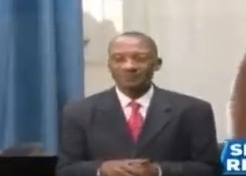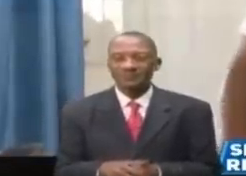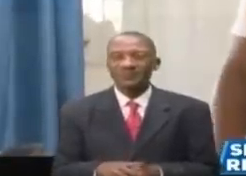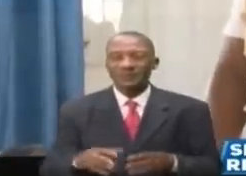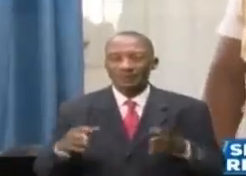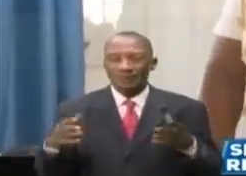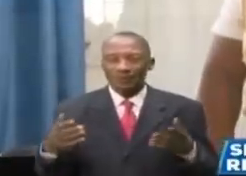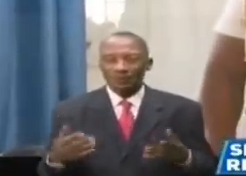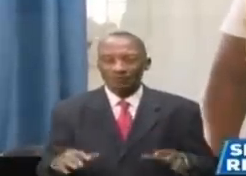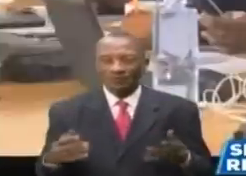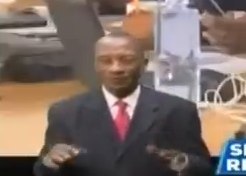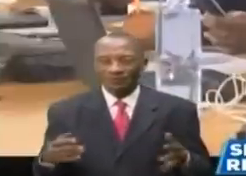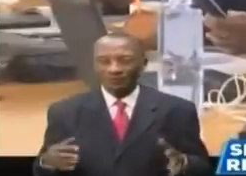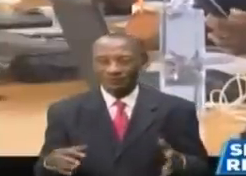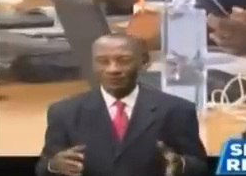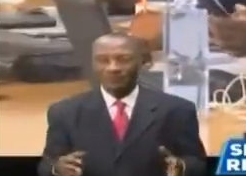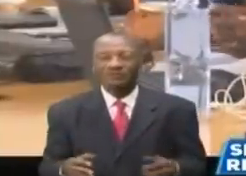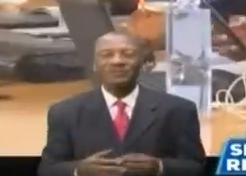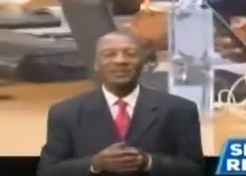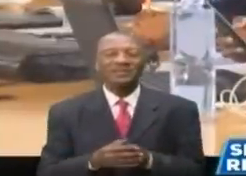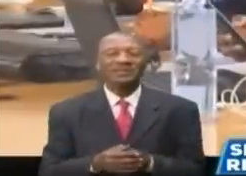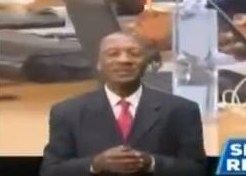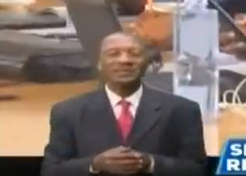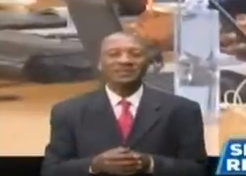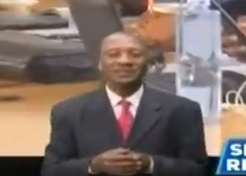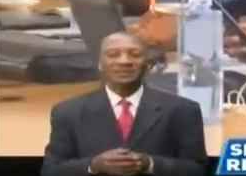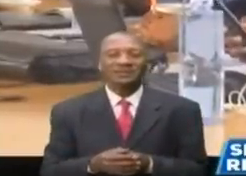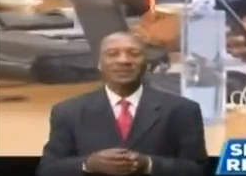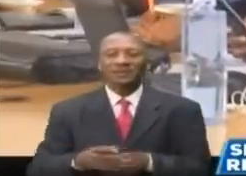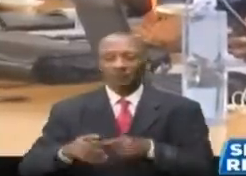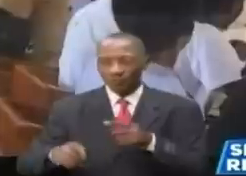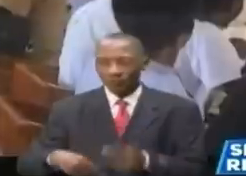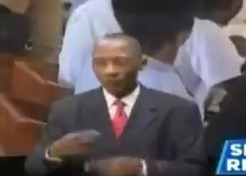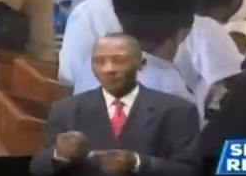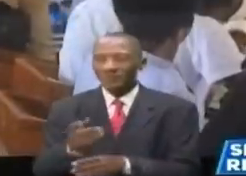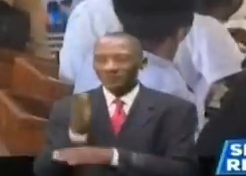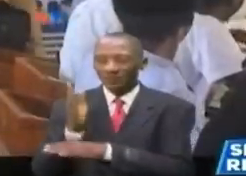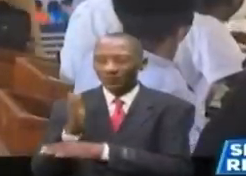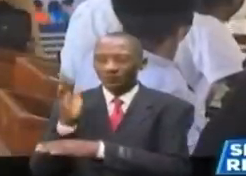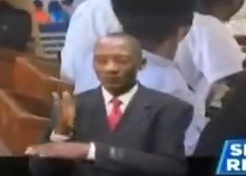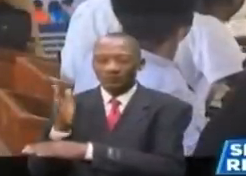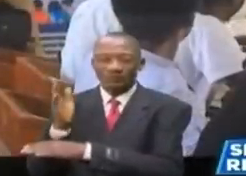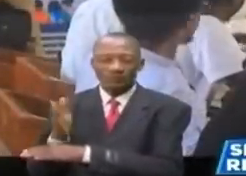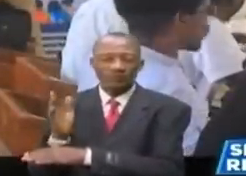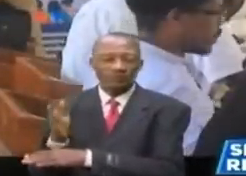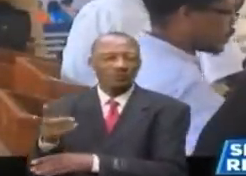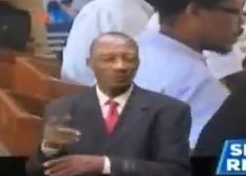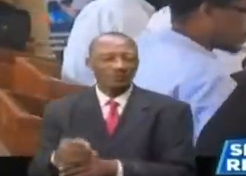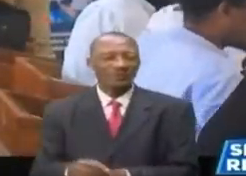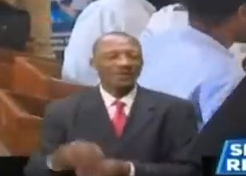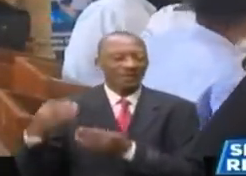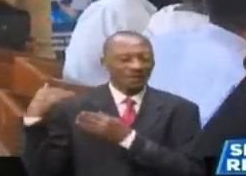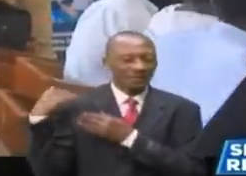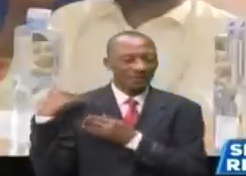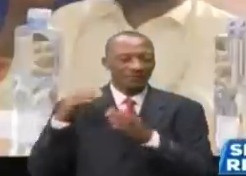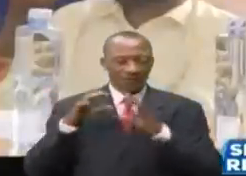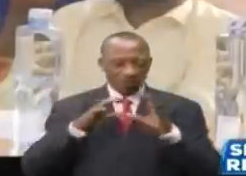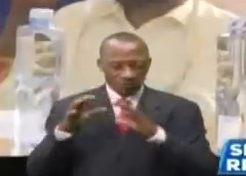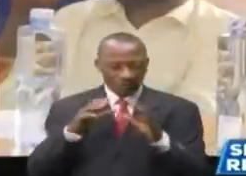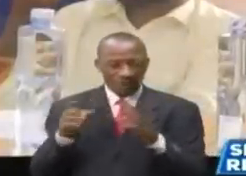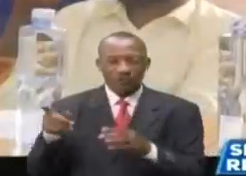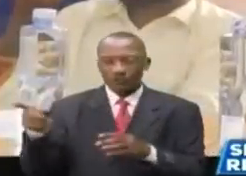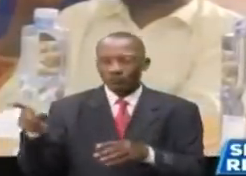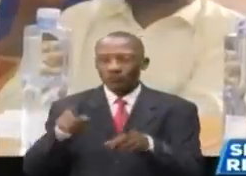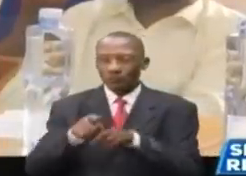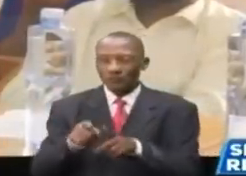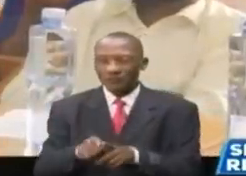Wanogo, coordonnateur humanitaire de ces interventions, et les mots de Siaka Traoué, chef de communication à l'UNFPA, s'en